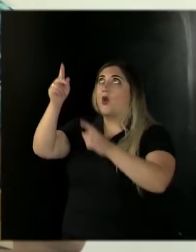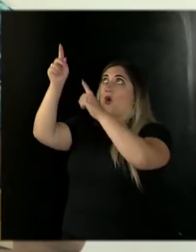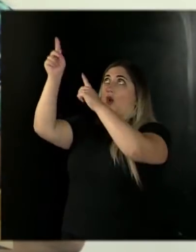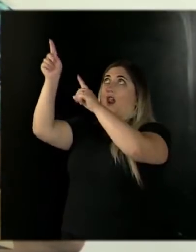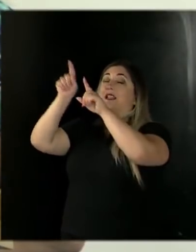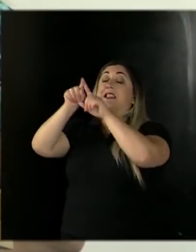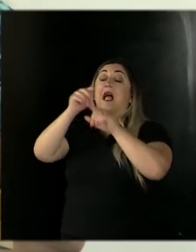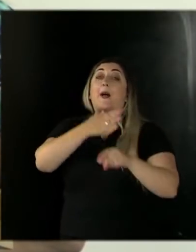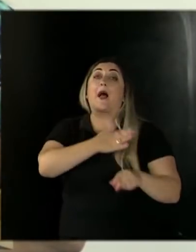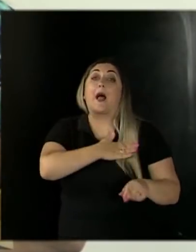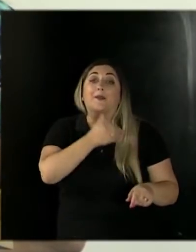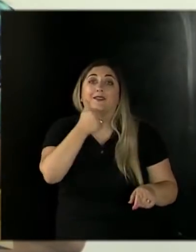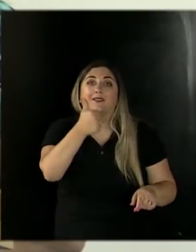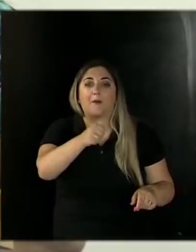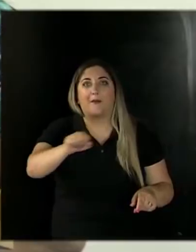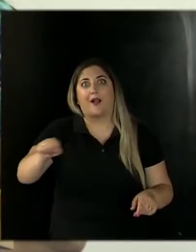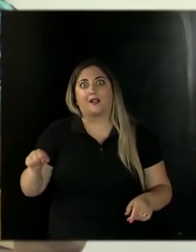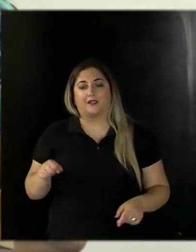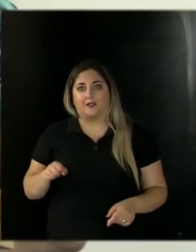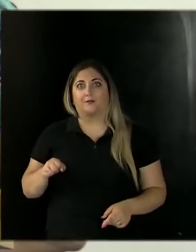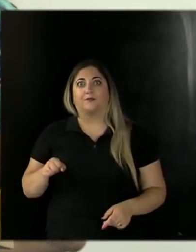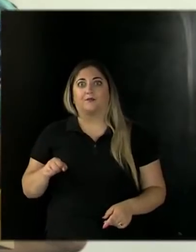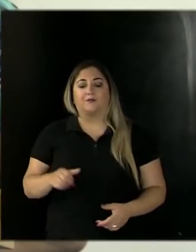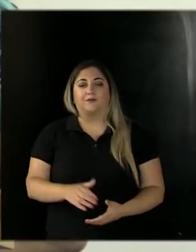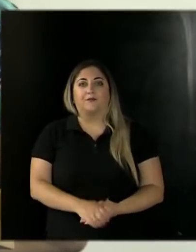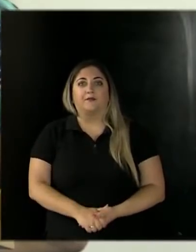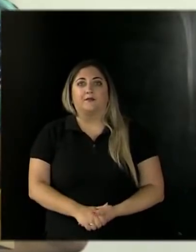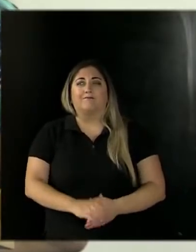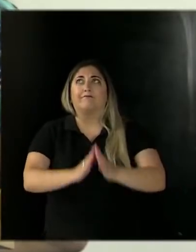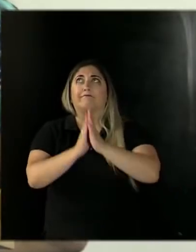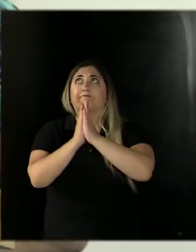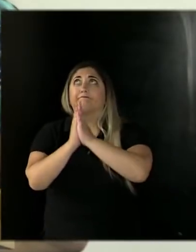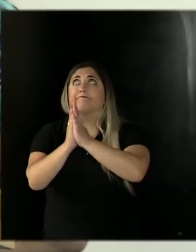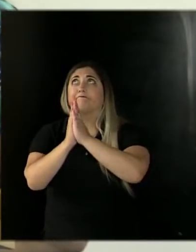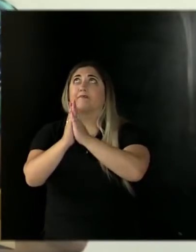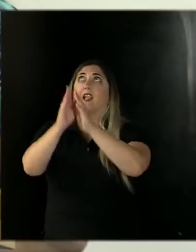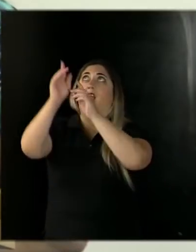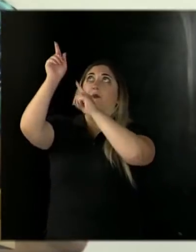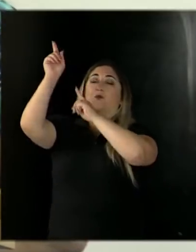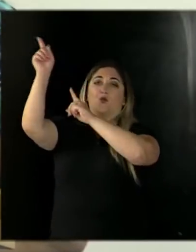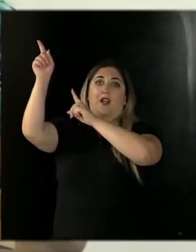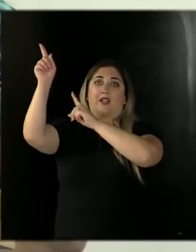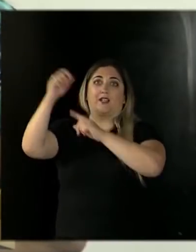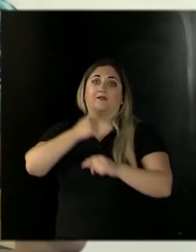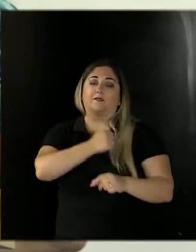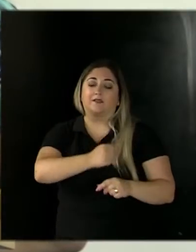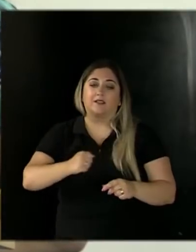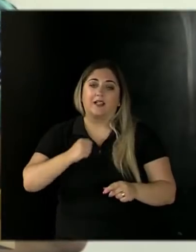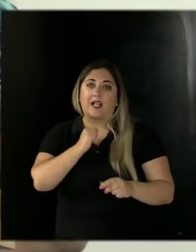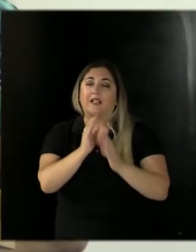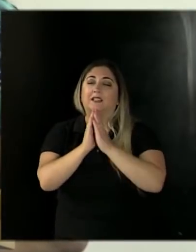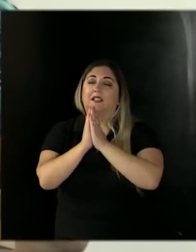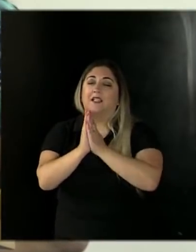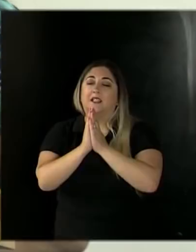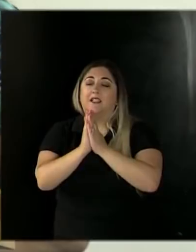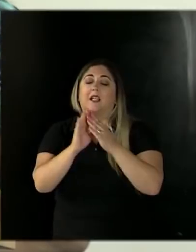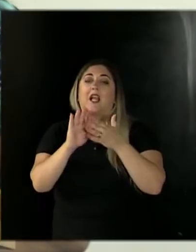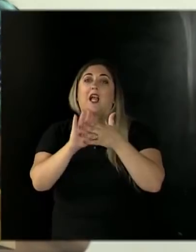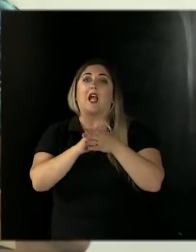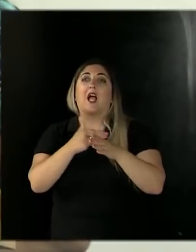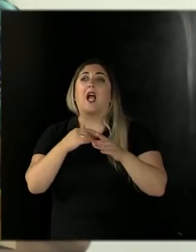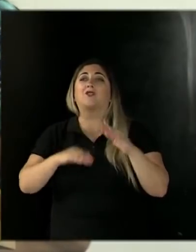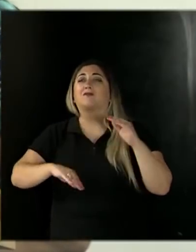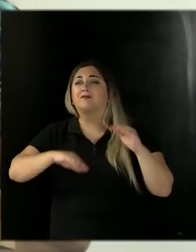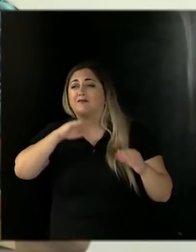ma jkollu ħniena minna. Ħenna lina, Mulej, ħenna lina, għax mitmuha